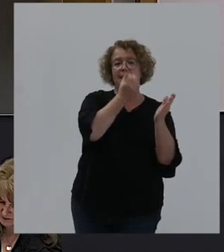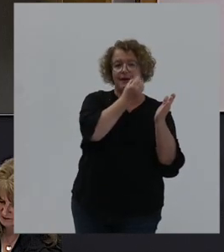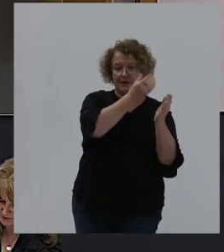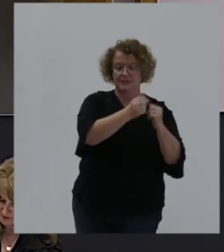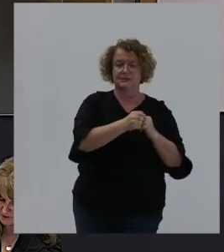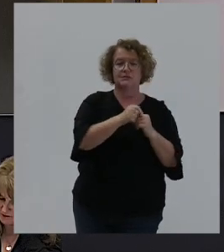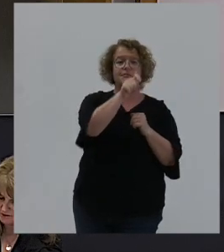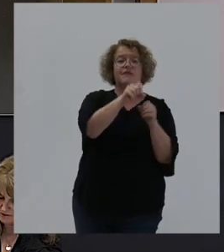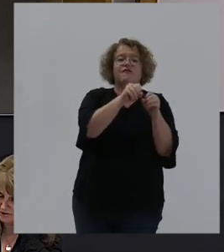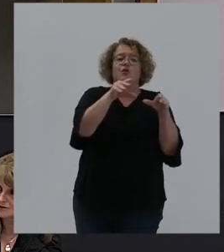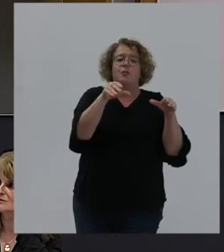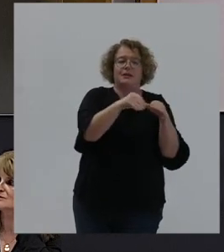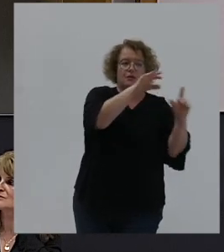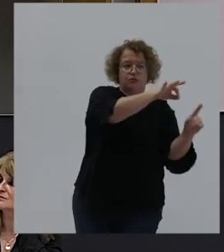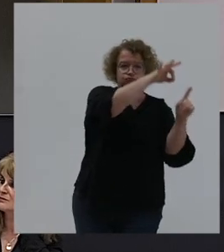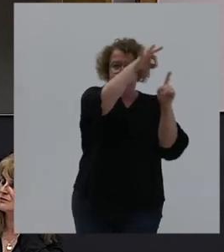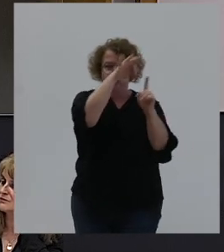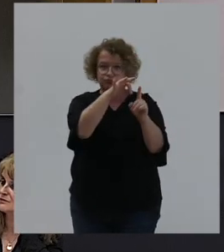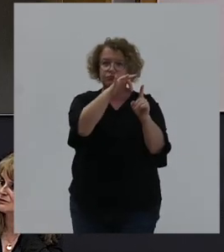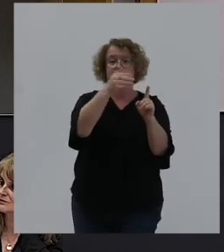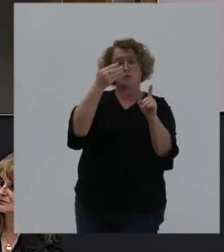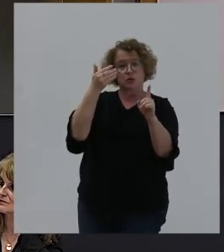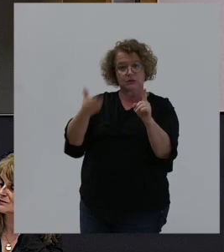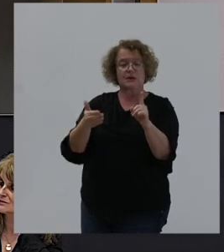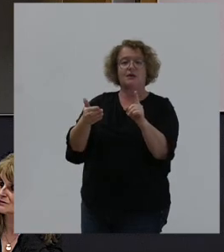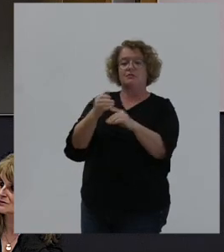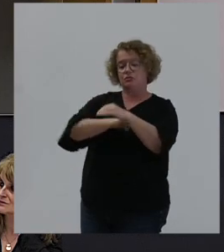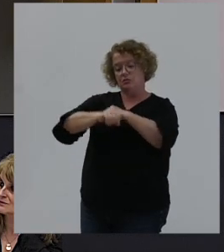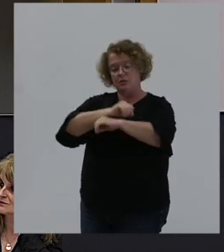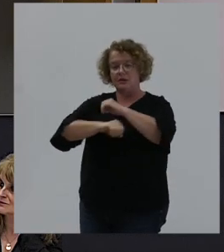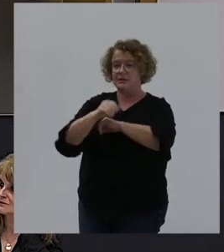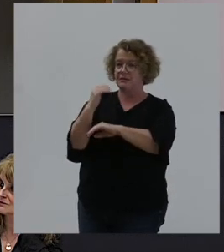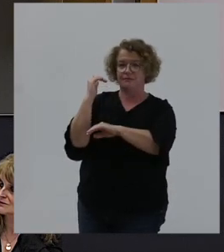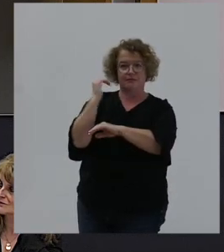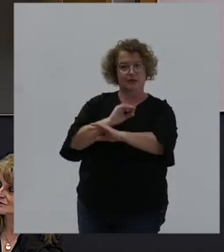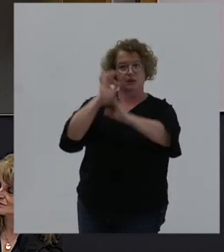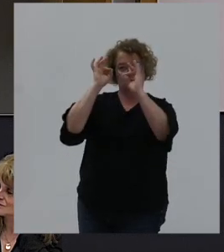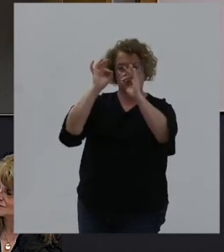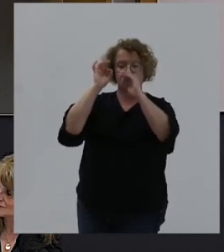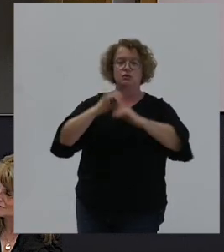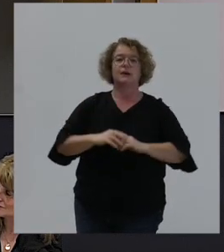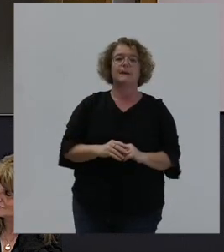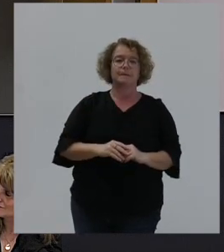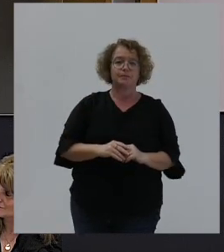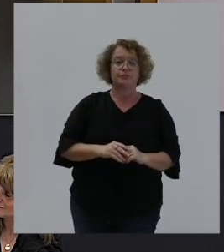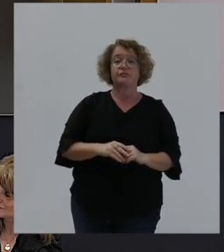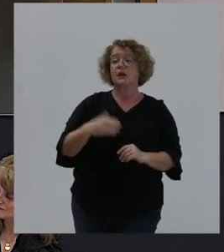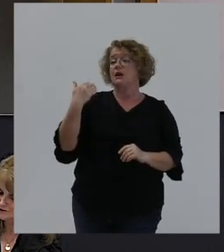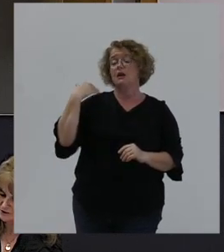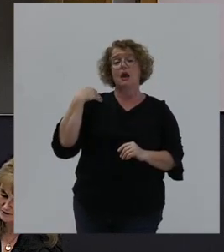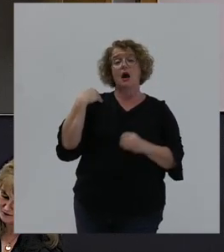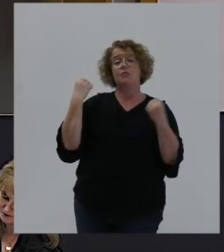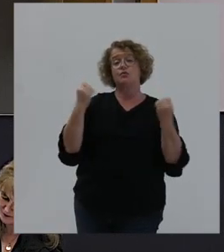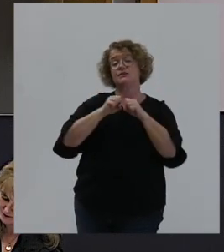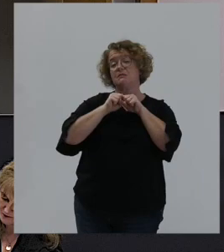des formateurs, etc., etc., pour traiter ces sujets au mieux. Lors du tapage médiatique qui a eu